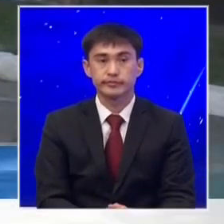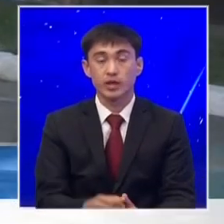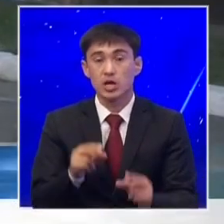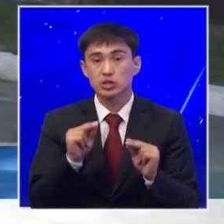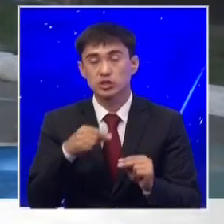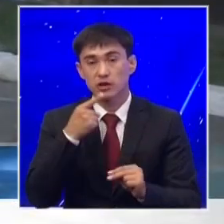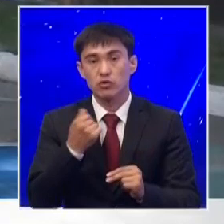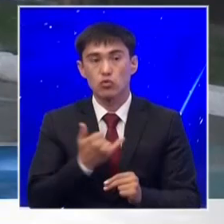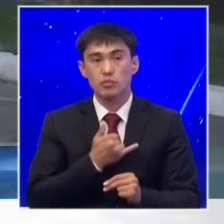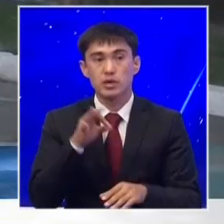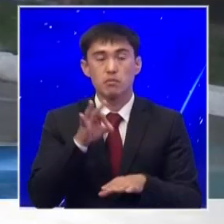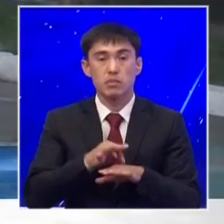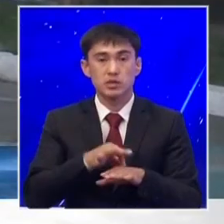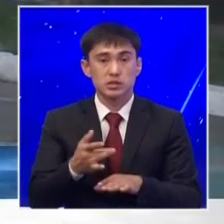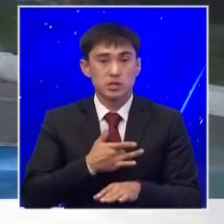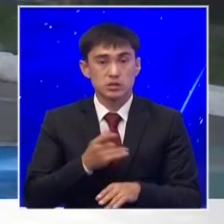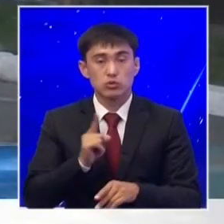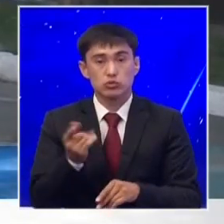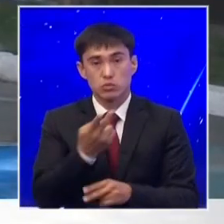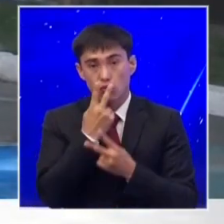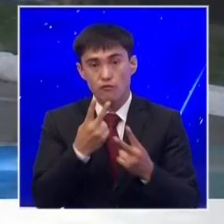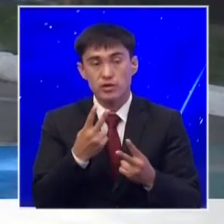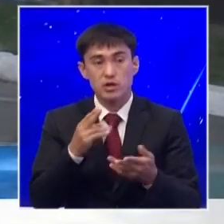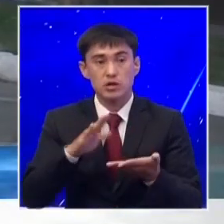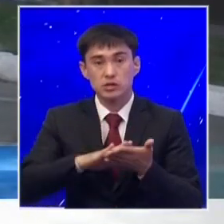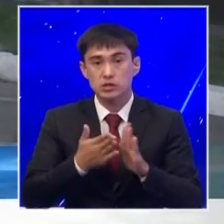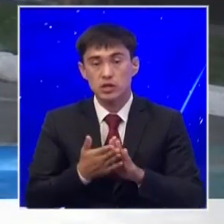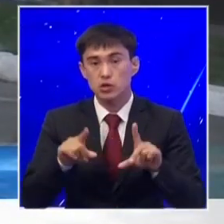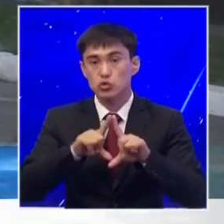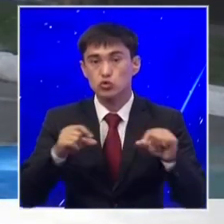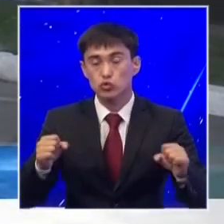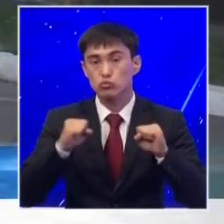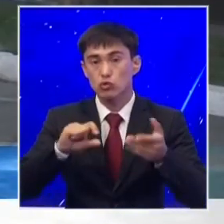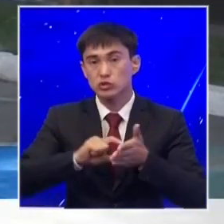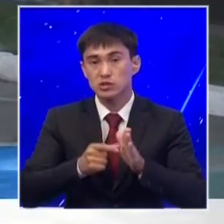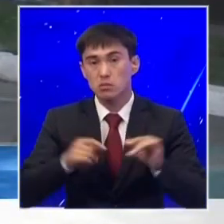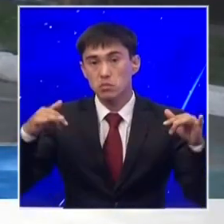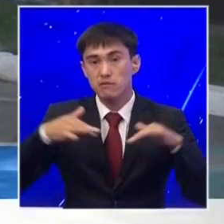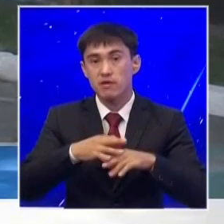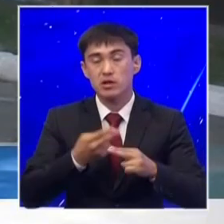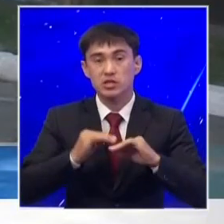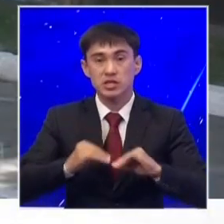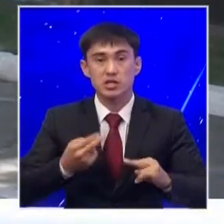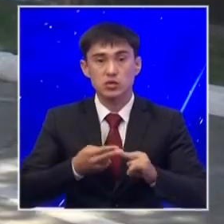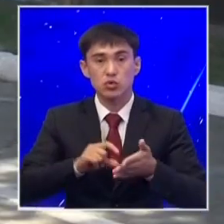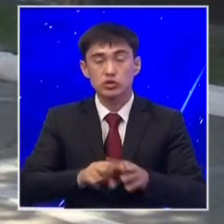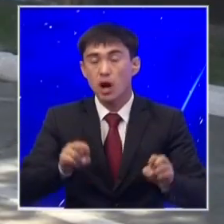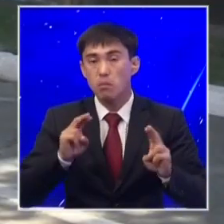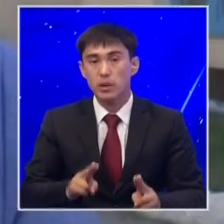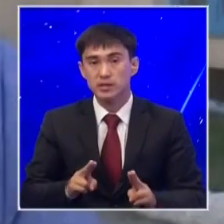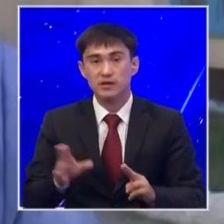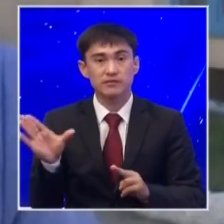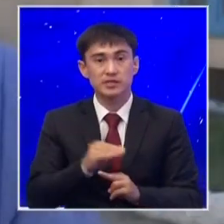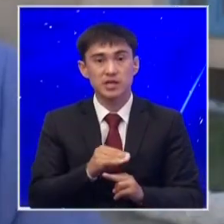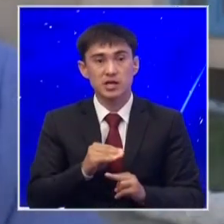Честно говоря, у меня болит сердце, потому что мы увидели, в каком состоянии спортзал. Пребывание детей в данном помещении очень опасно.